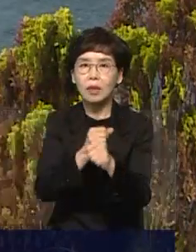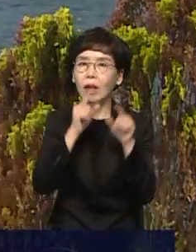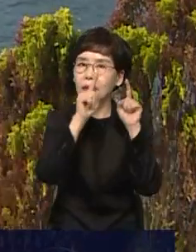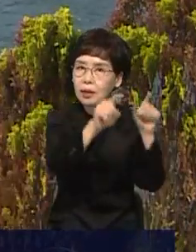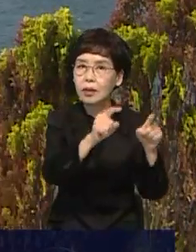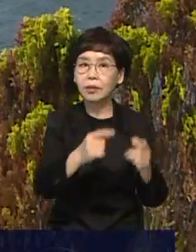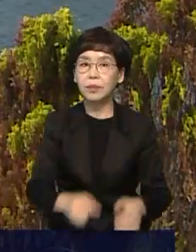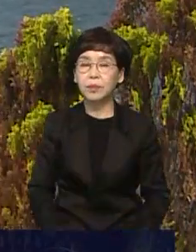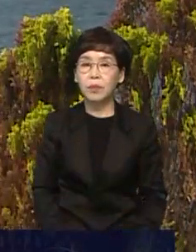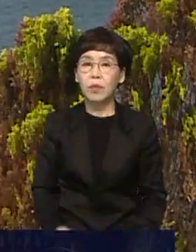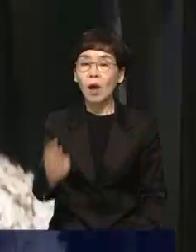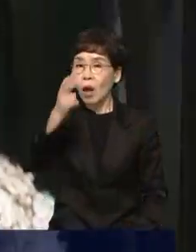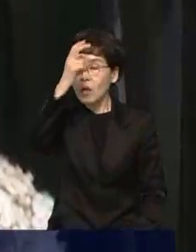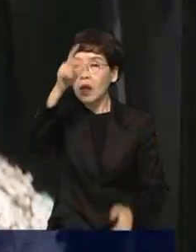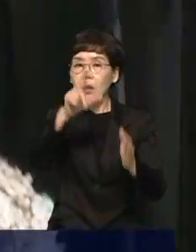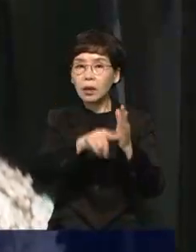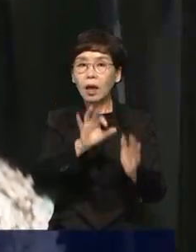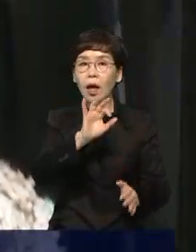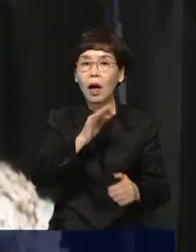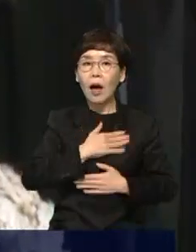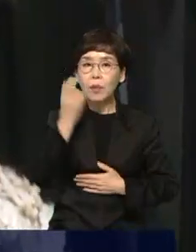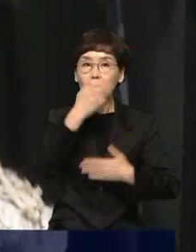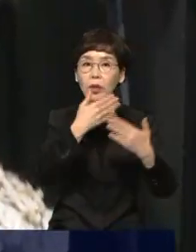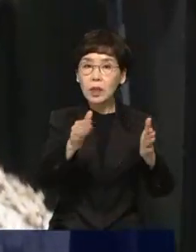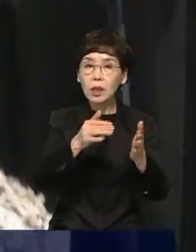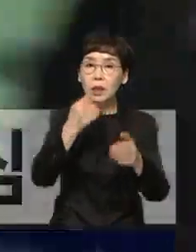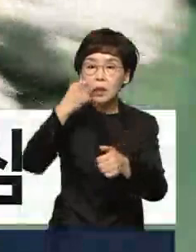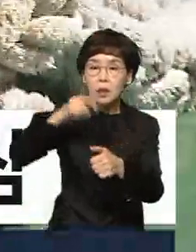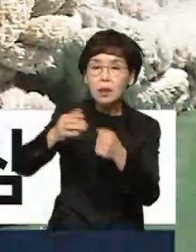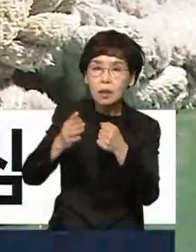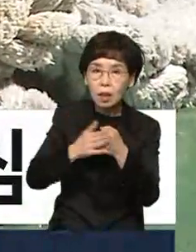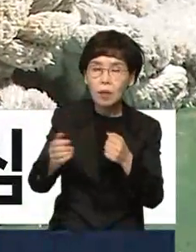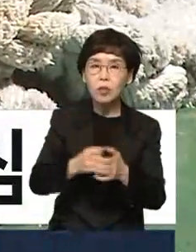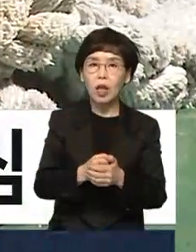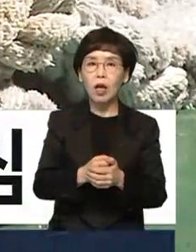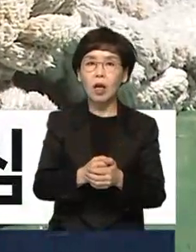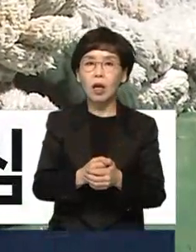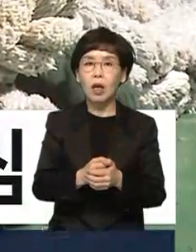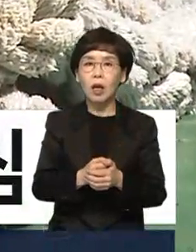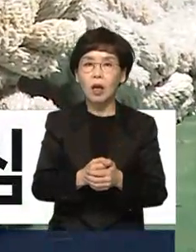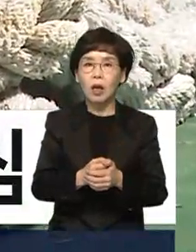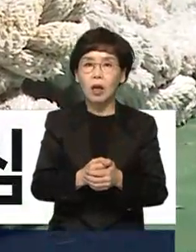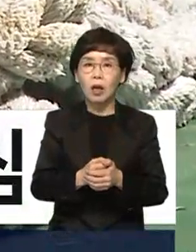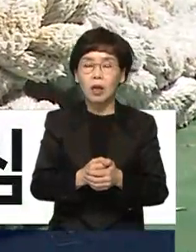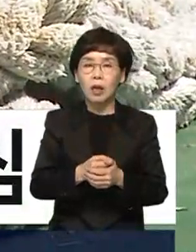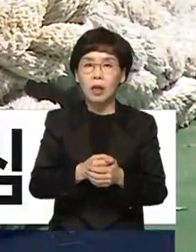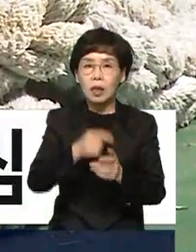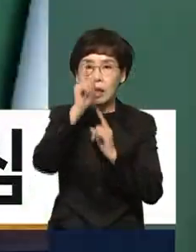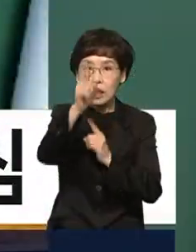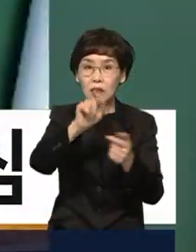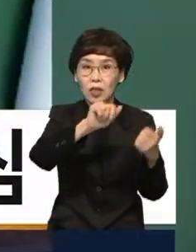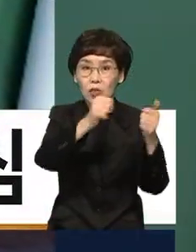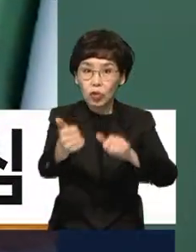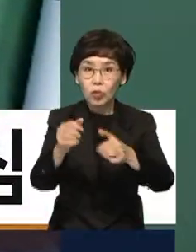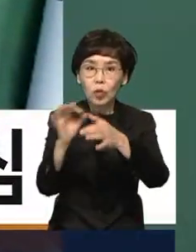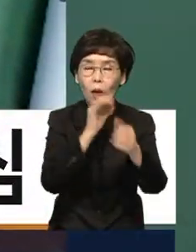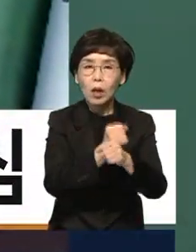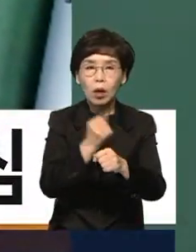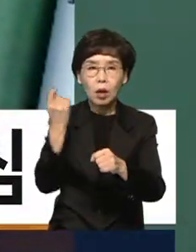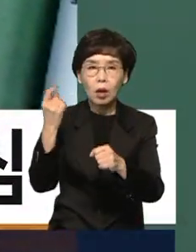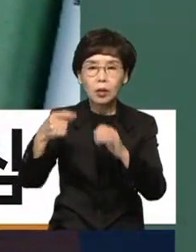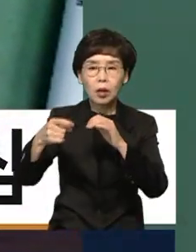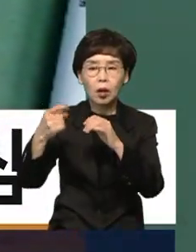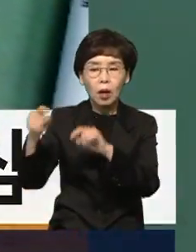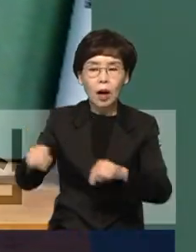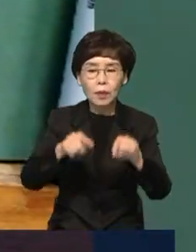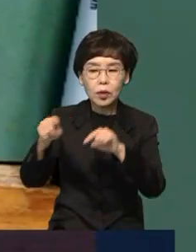받습니다. 검찰은 당시 안보실 지시에 따라 군사정보통합처리체계 밈스에서 이 씨 피격 관련 감청정보 등이